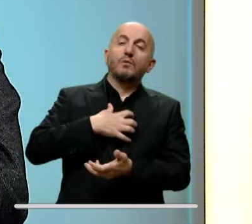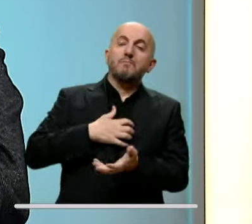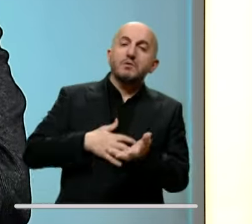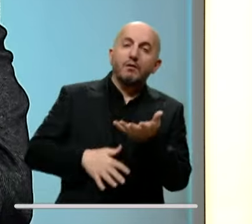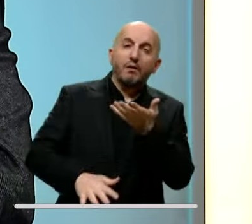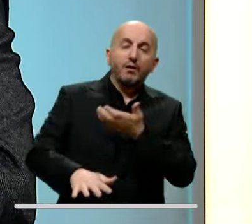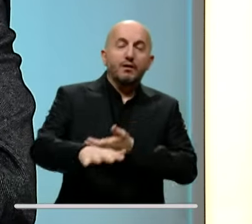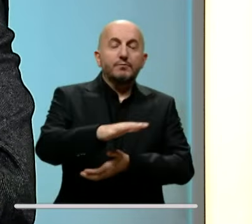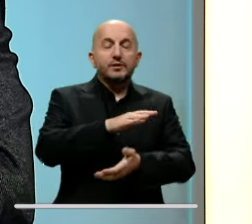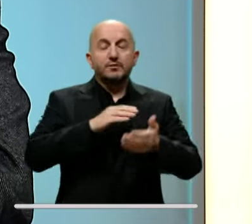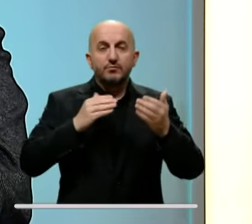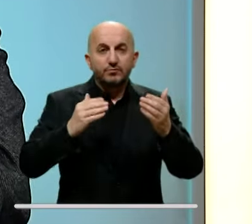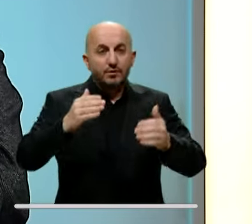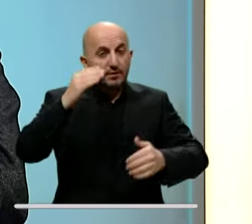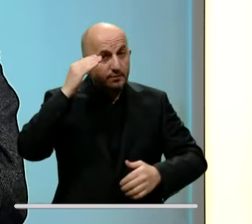kılamayacağı